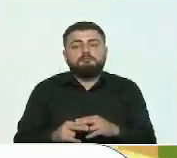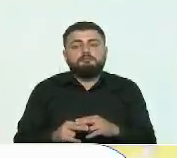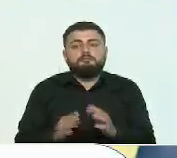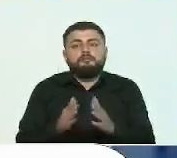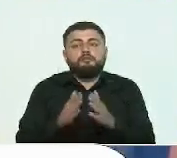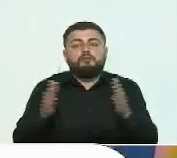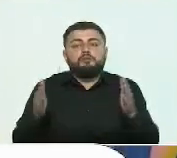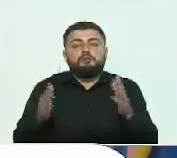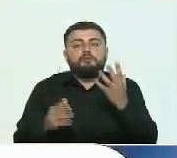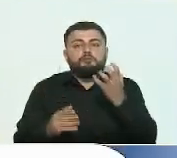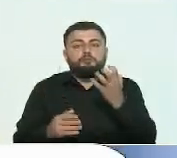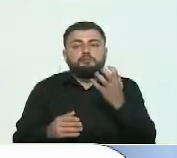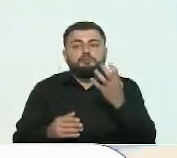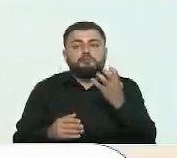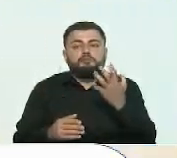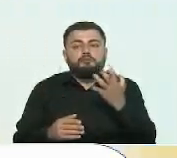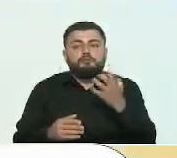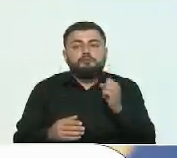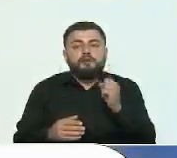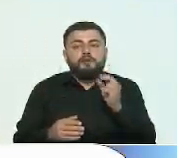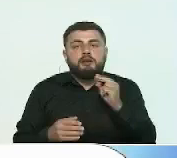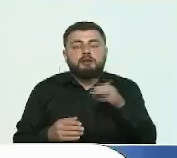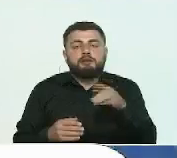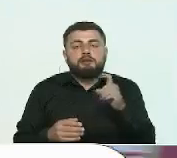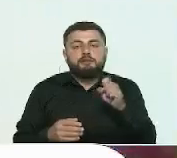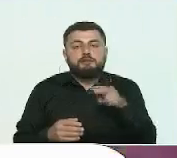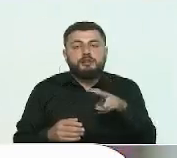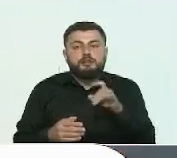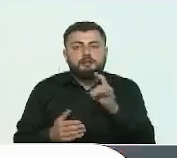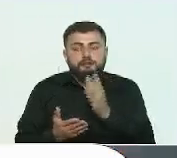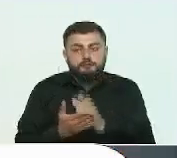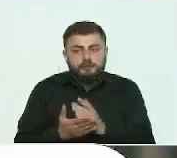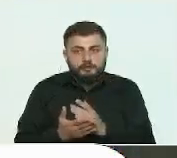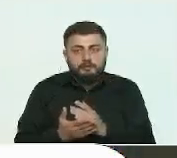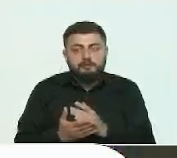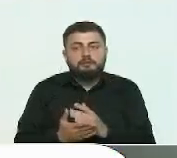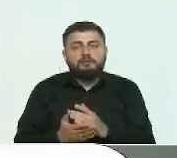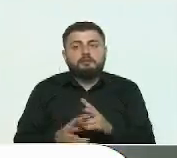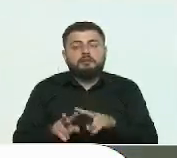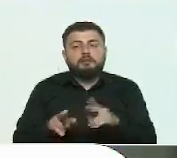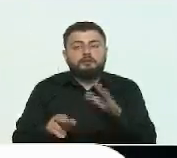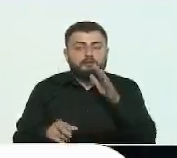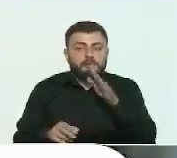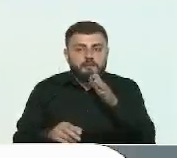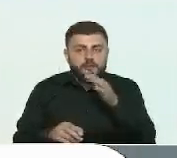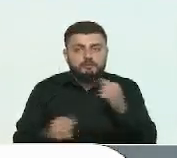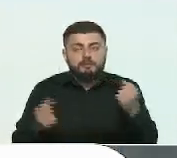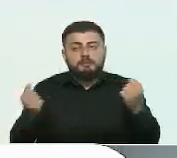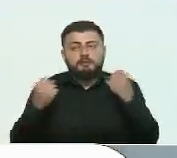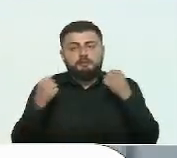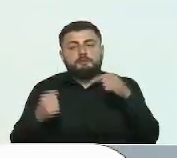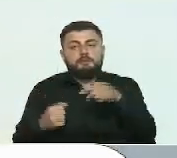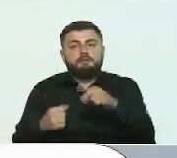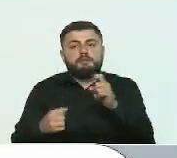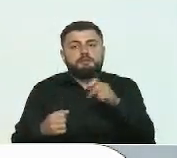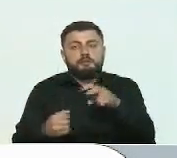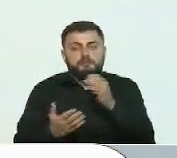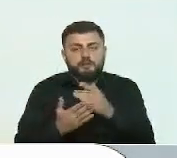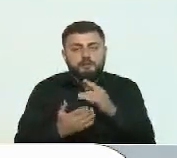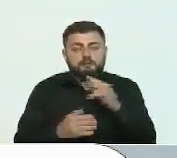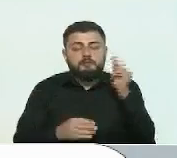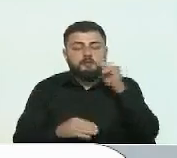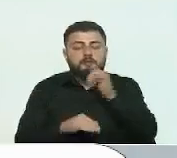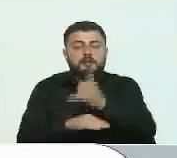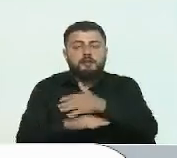böyük 504 nəfərlik akt zalı mövcuddur. Eyni zamanda idman zalı, məktəbin həyətyanı